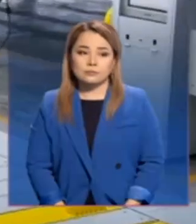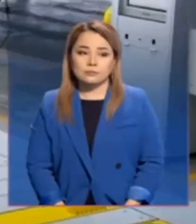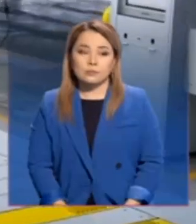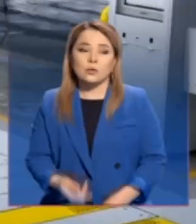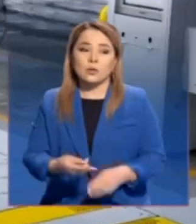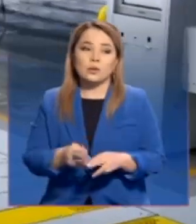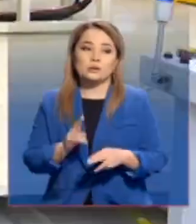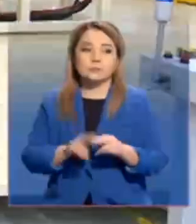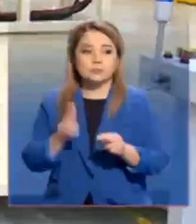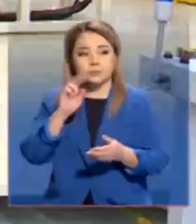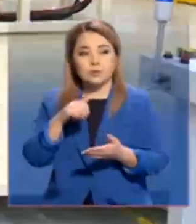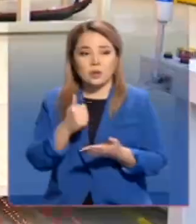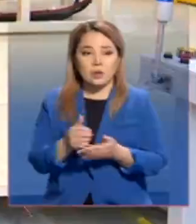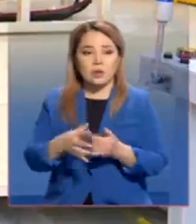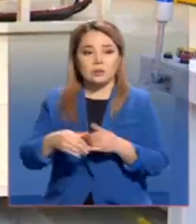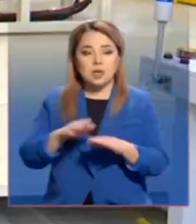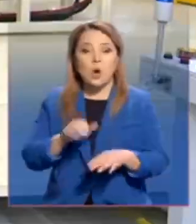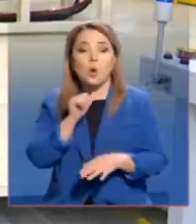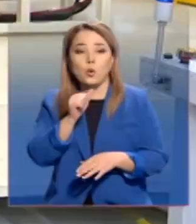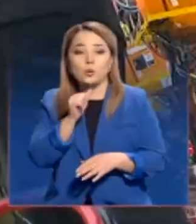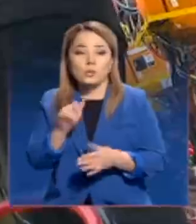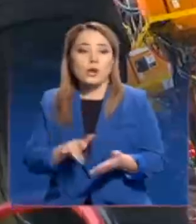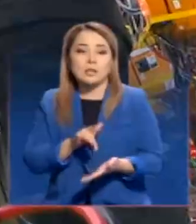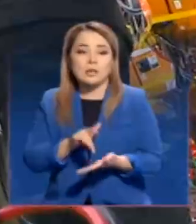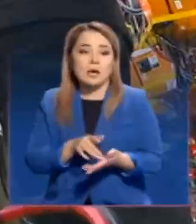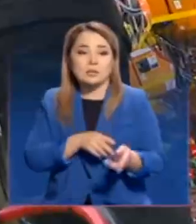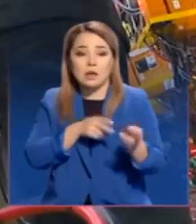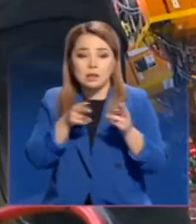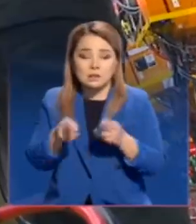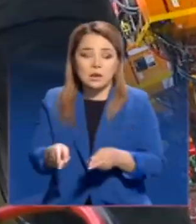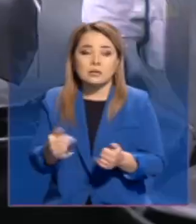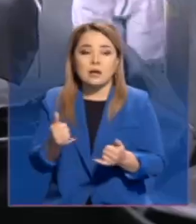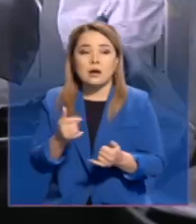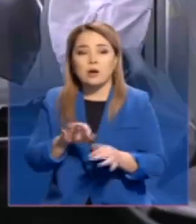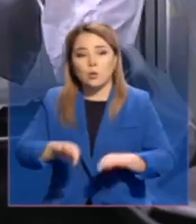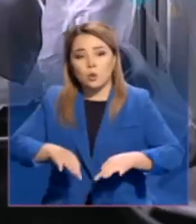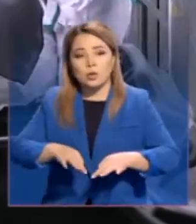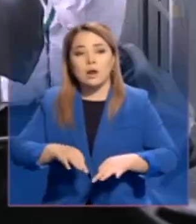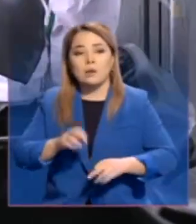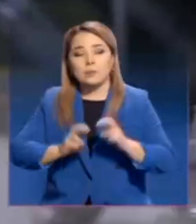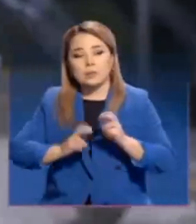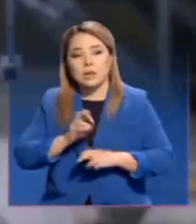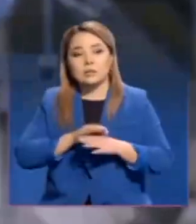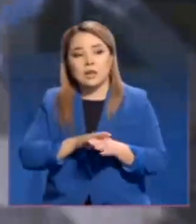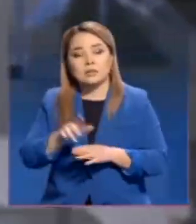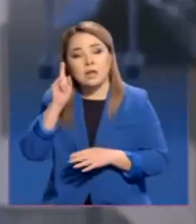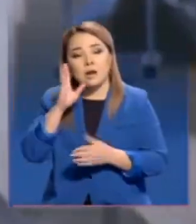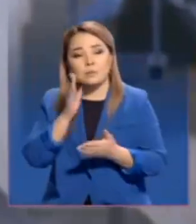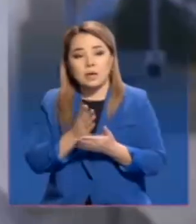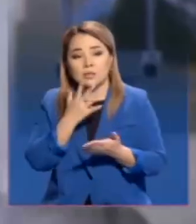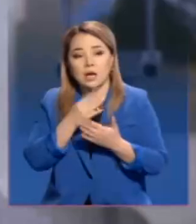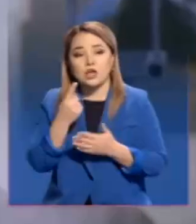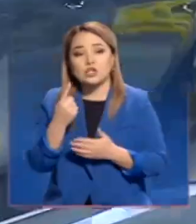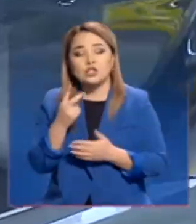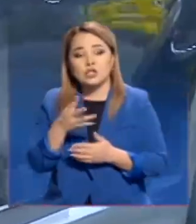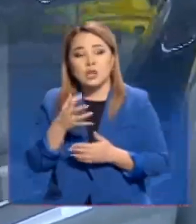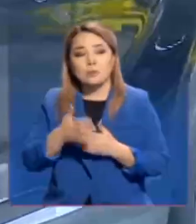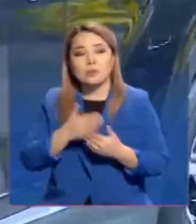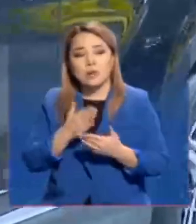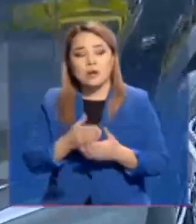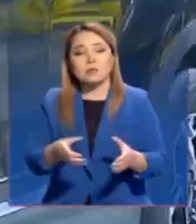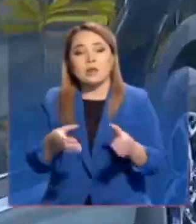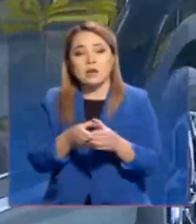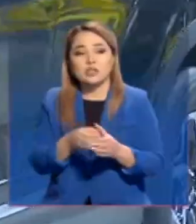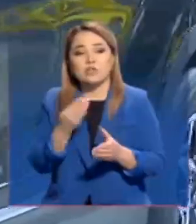Бұдан соң мемлекет басшысы өңір орталығы Қостанайға келді. Қала көлік құрастыратын зауытымен танымал. 2,5 мың адам жұмыс істейтін алып